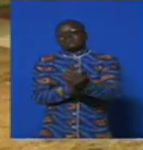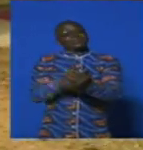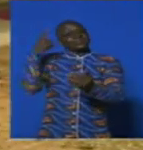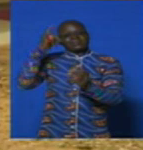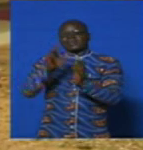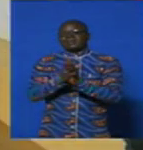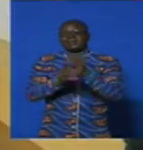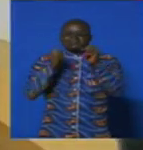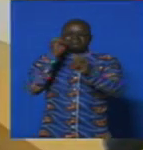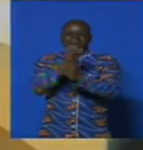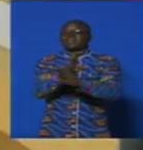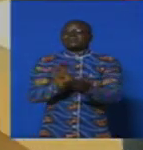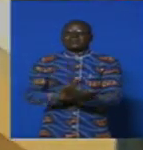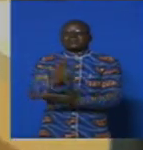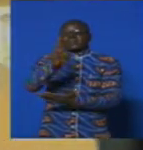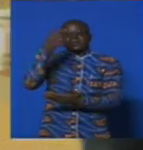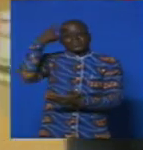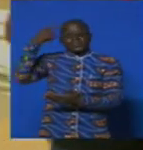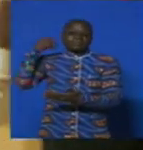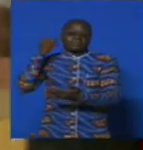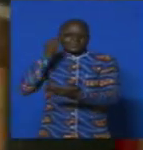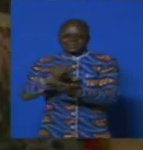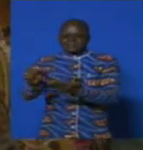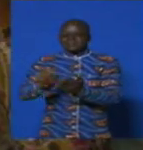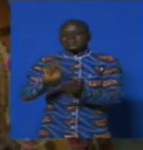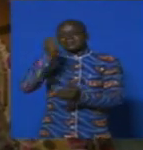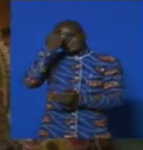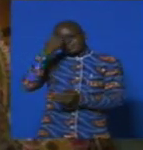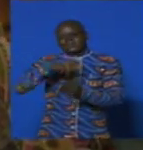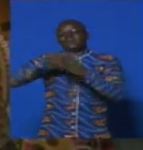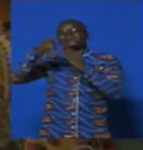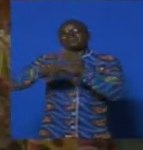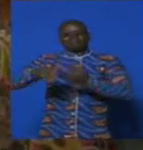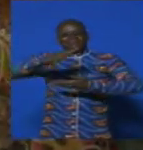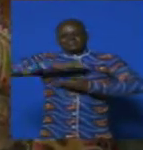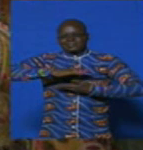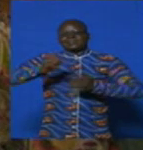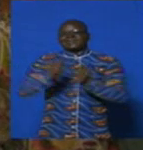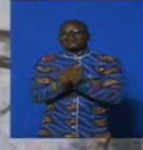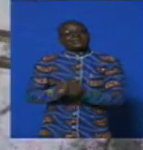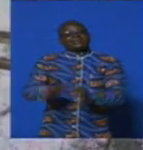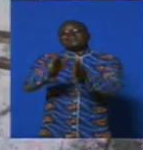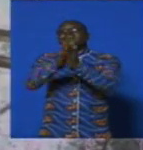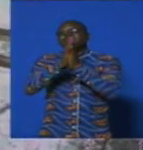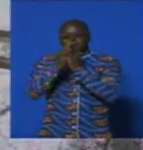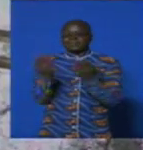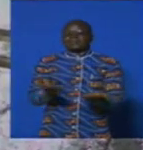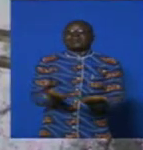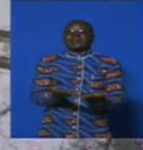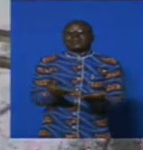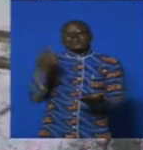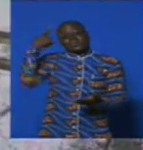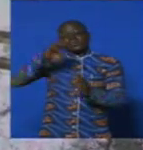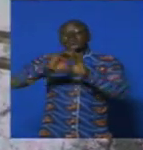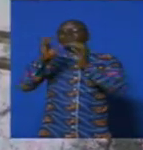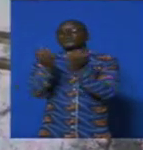à l'usage. Pour la secrétaire d'État, le résultat est satisfaisant malgré les doléances qui demeurent. Pour une commune comme